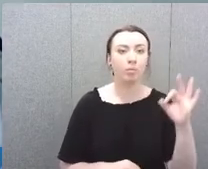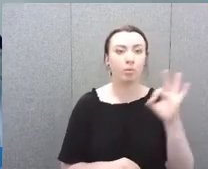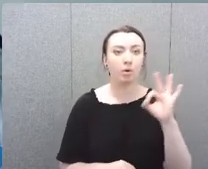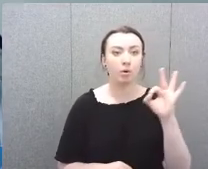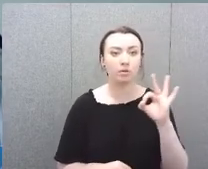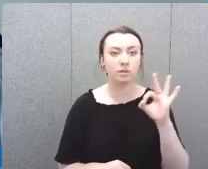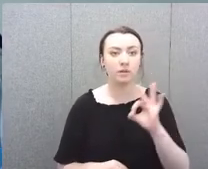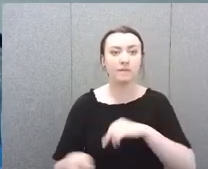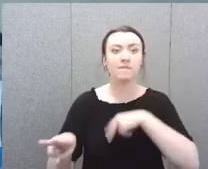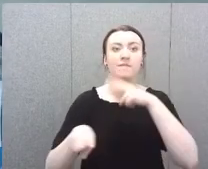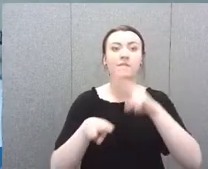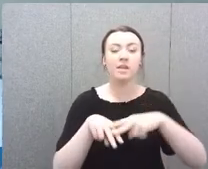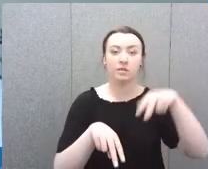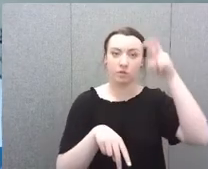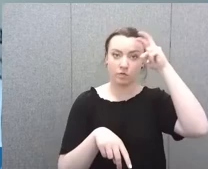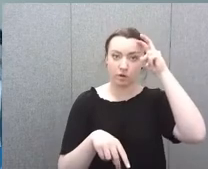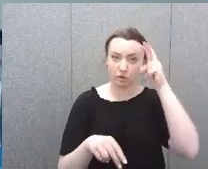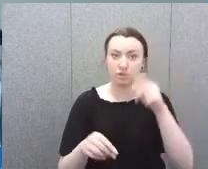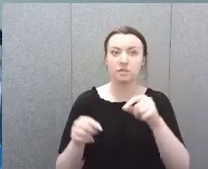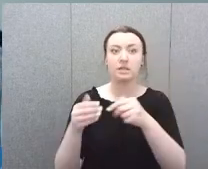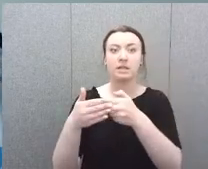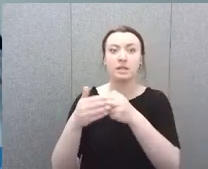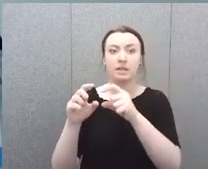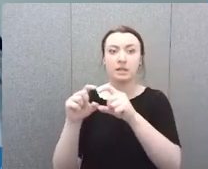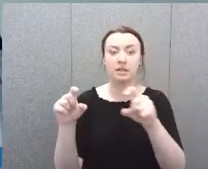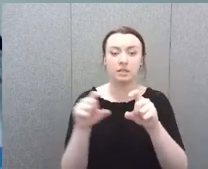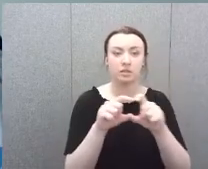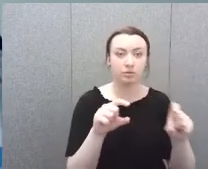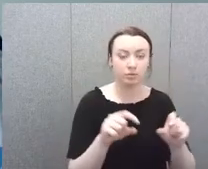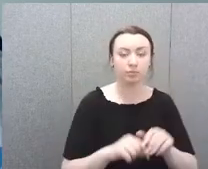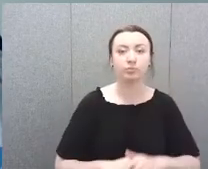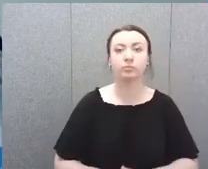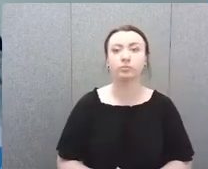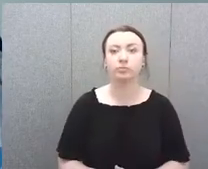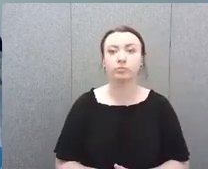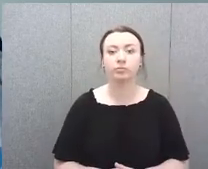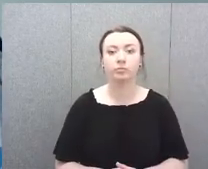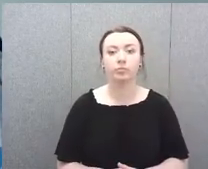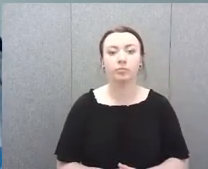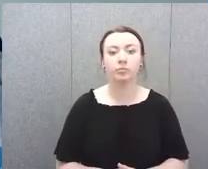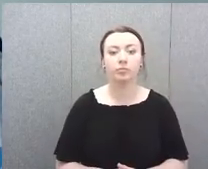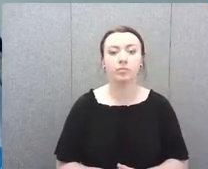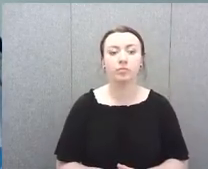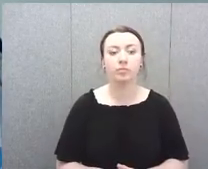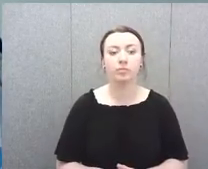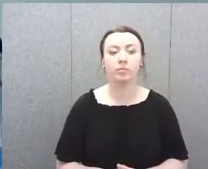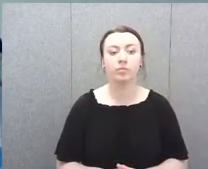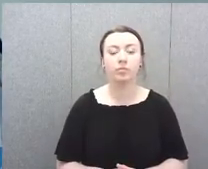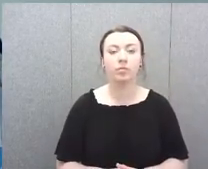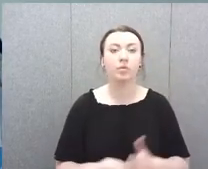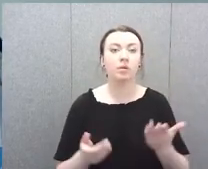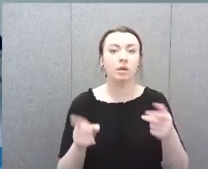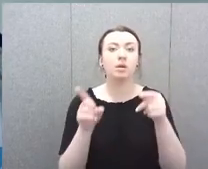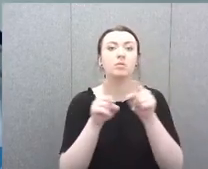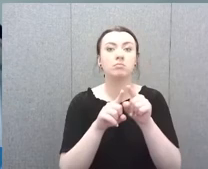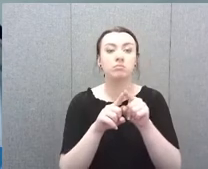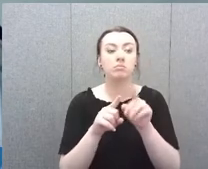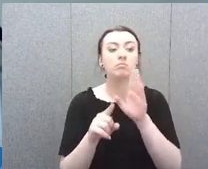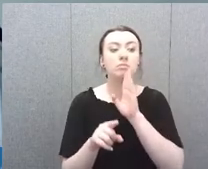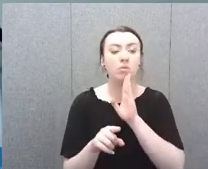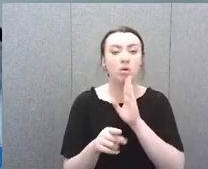20% женщин пока являются членами Верховного Совета Украины, Верховной Рады Украины. Но нужно